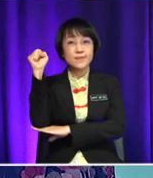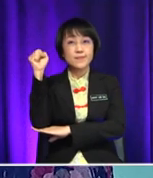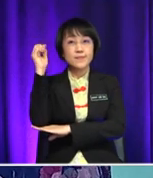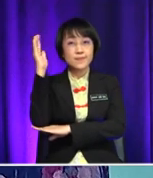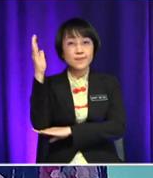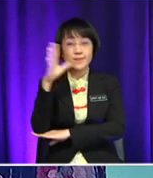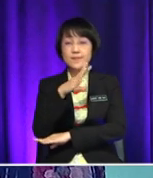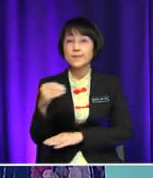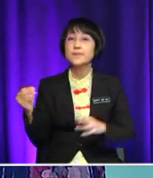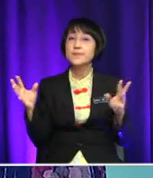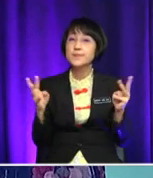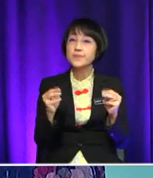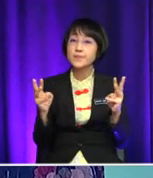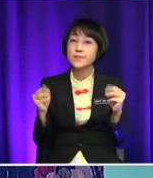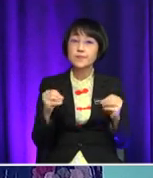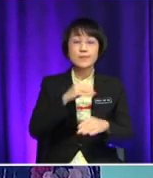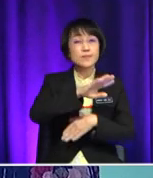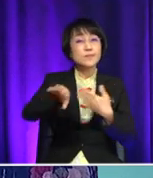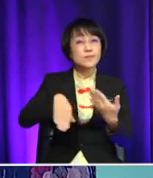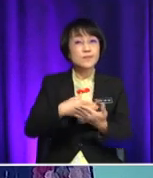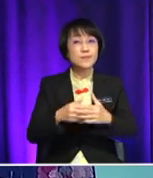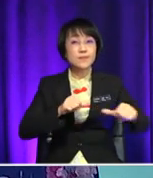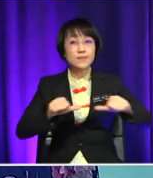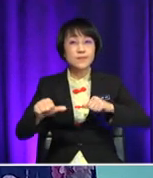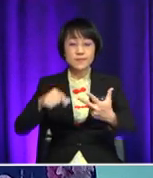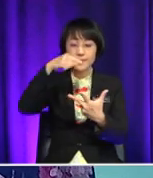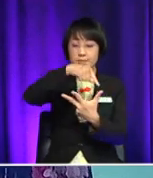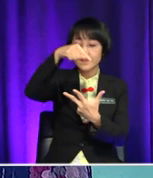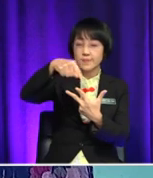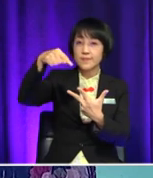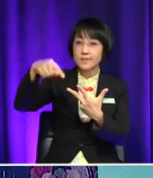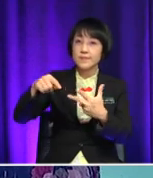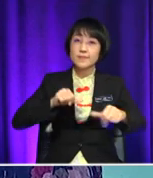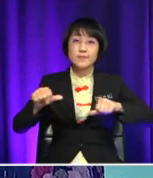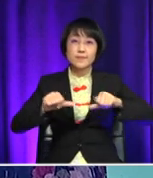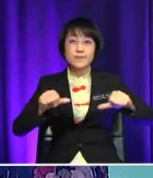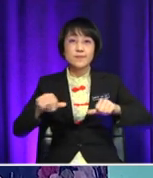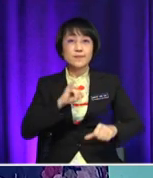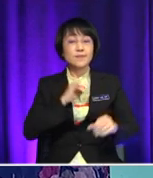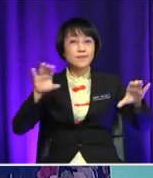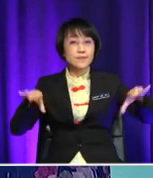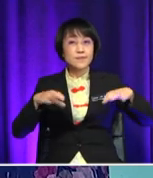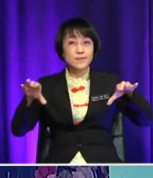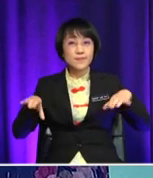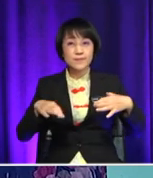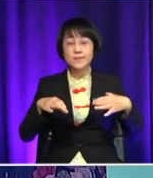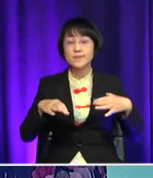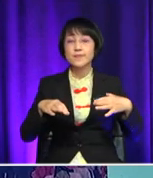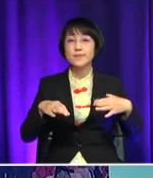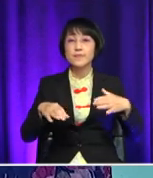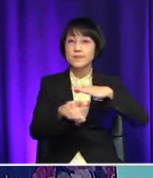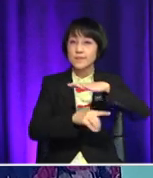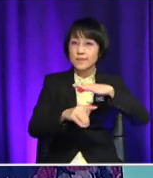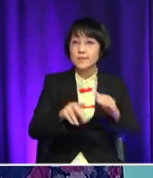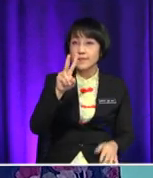huruf ke semua activity ini ataupun ketiga-tiganya kan berdasarkan dua bahan yaitu bahan ciri-ciri